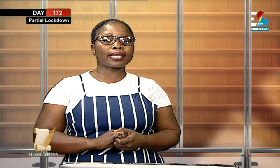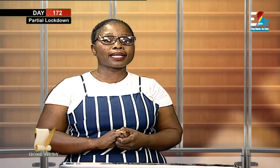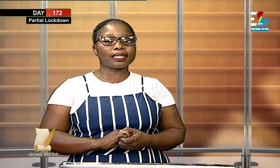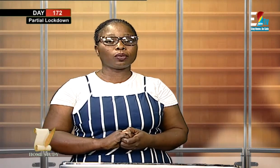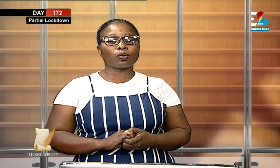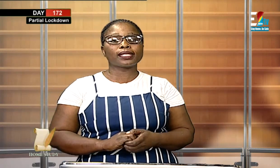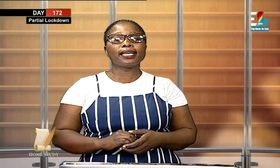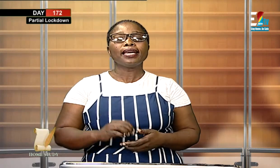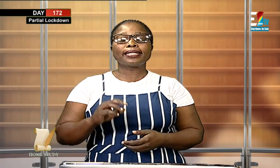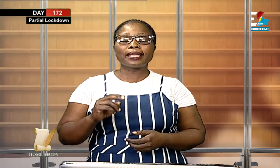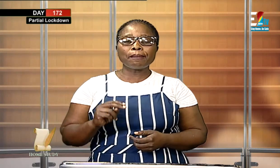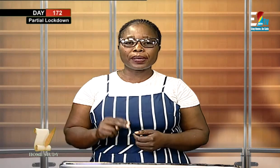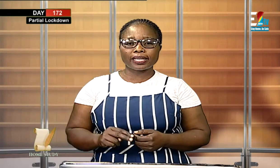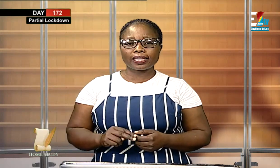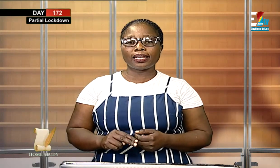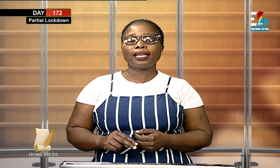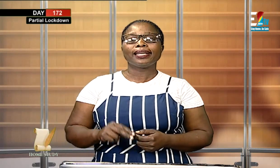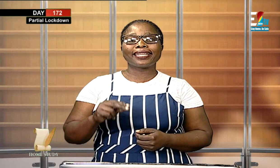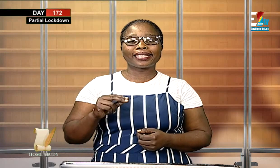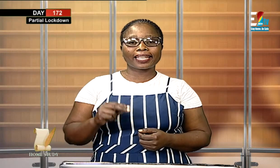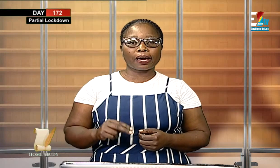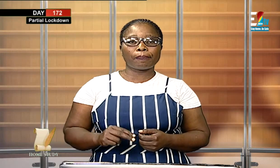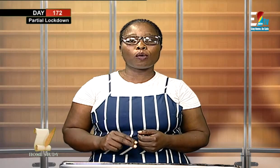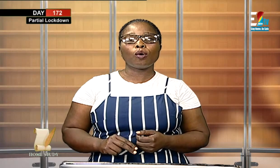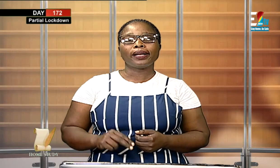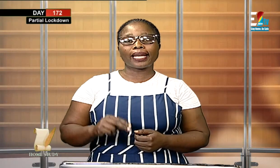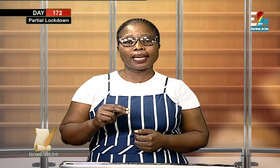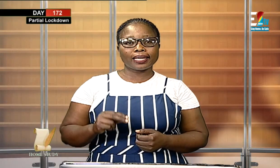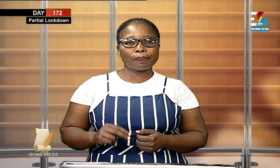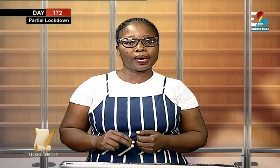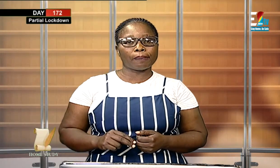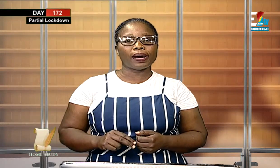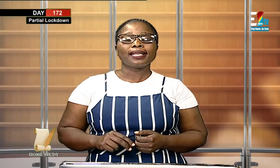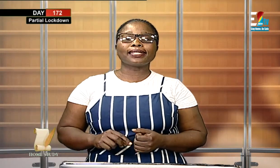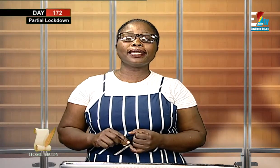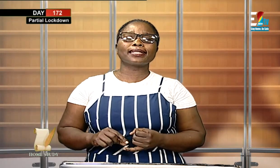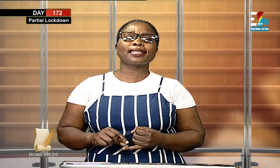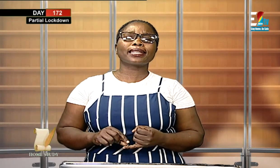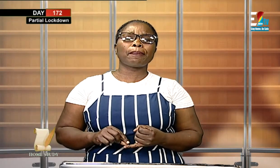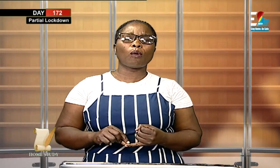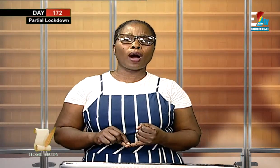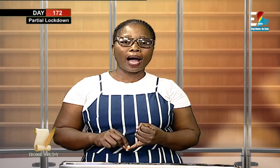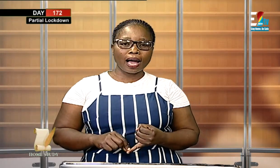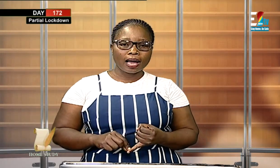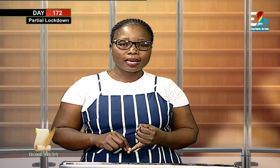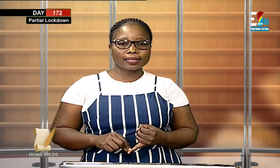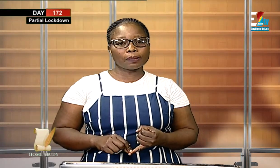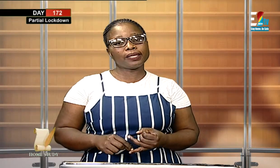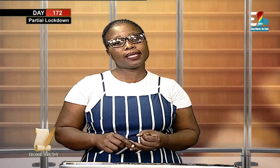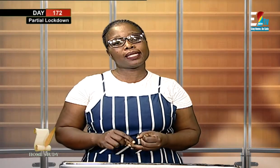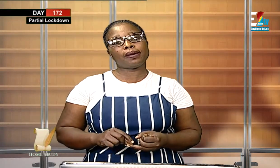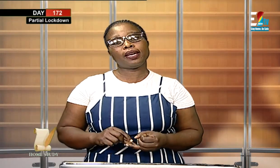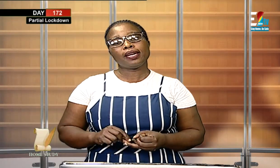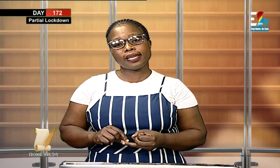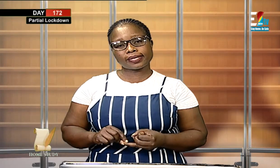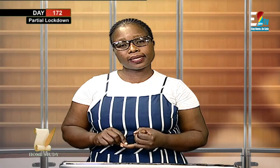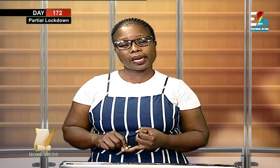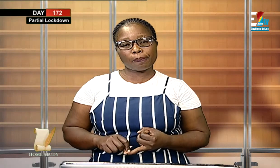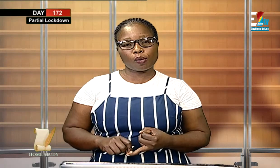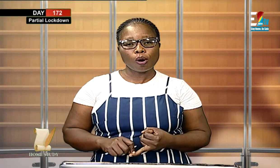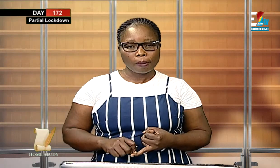njengoba sengichazile ukuthi dimbili ticephu daleli phepha. Sinesicephu A siphindze